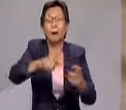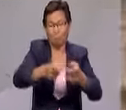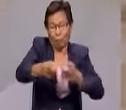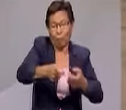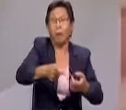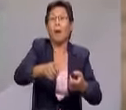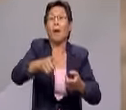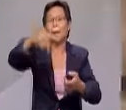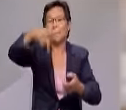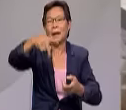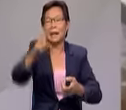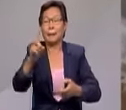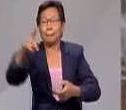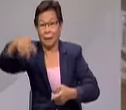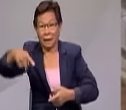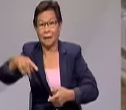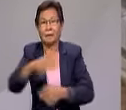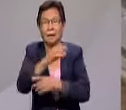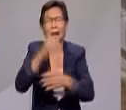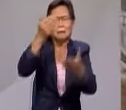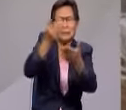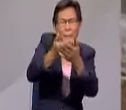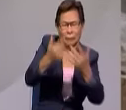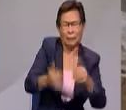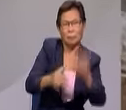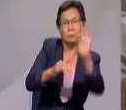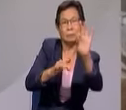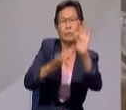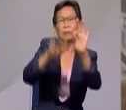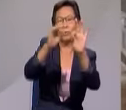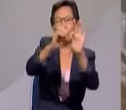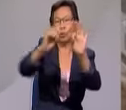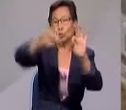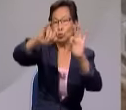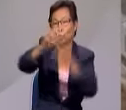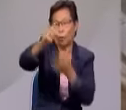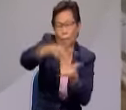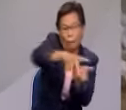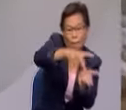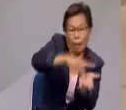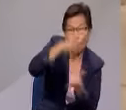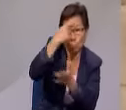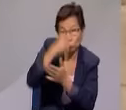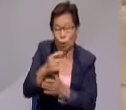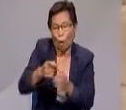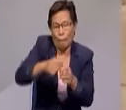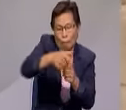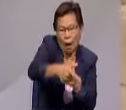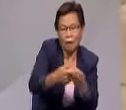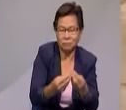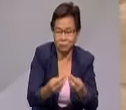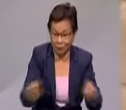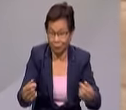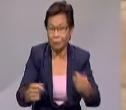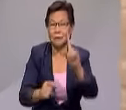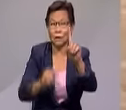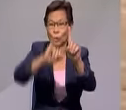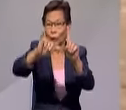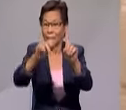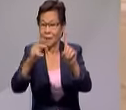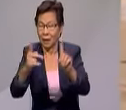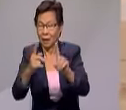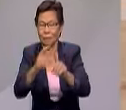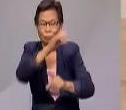projek PDP dan sehingga kini RM900 juta dibelanjakan untuk pampasan tanah. Sebuah jawatan